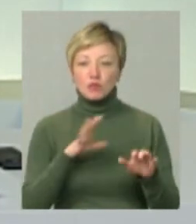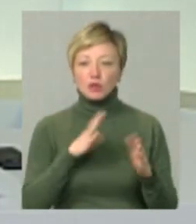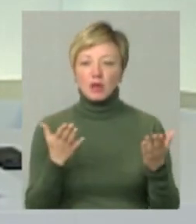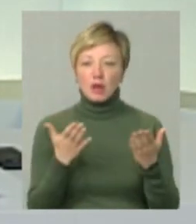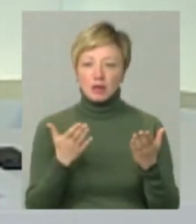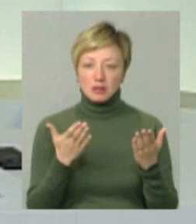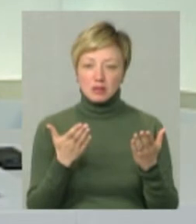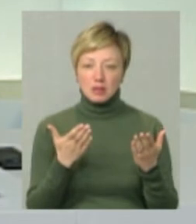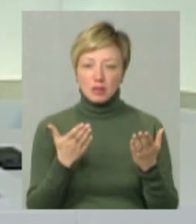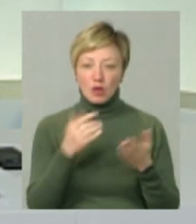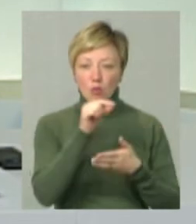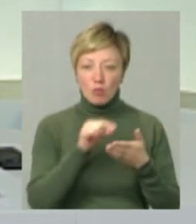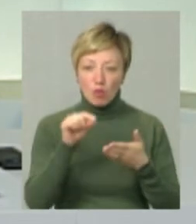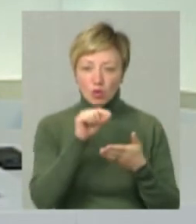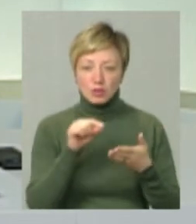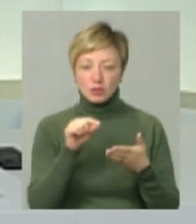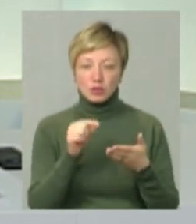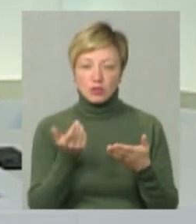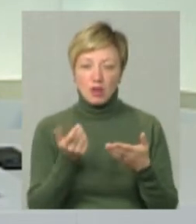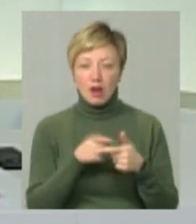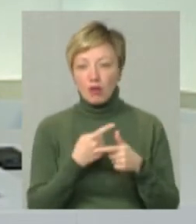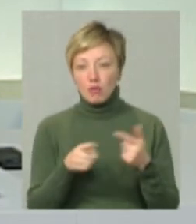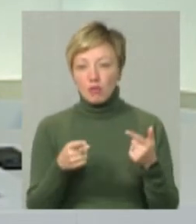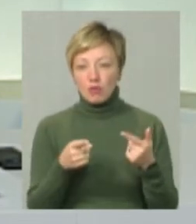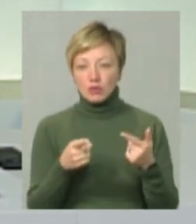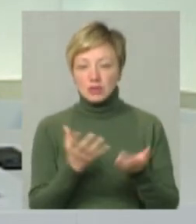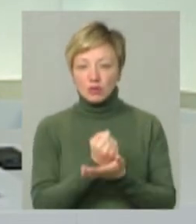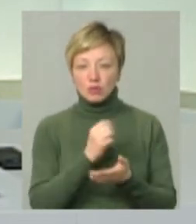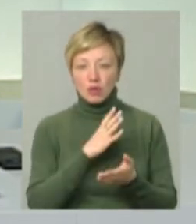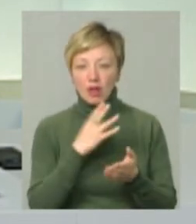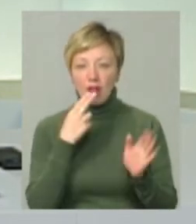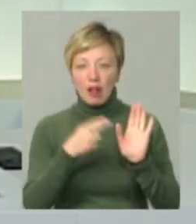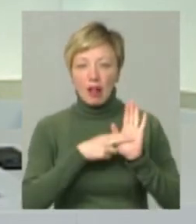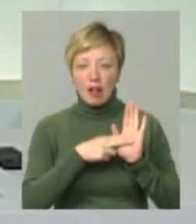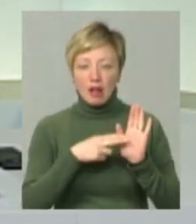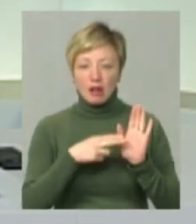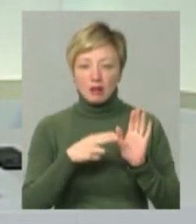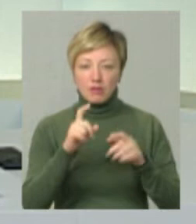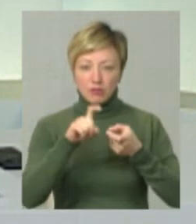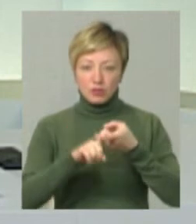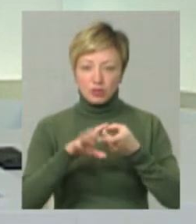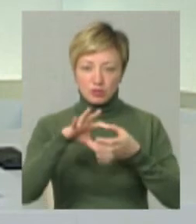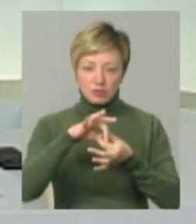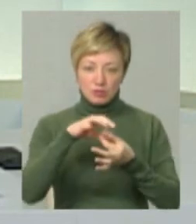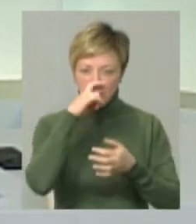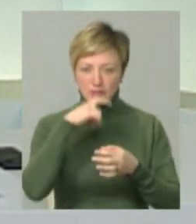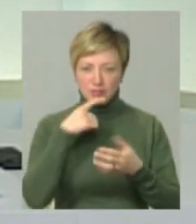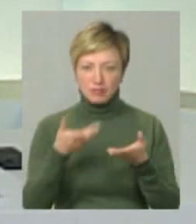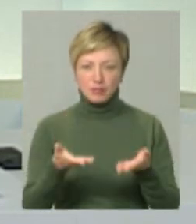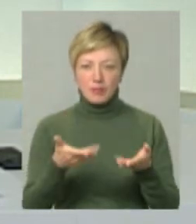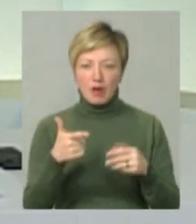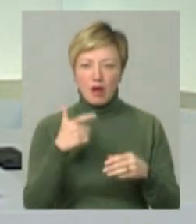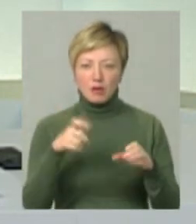бути якісь позначки, або ми знаходили такі наліпки, які вішались незрозуміло